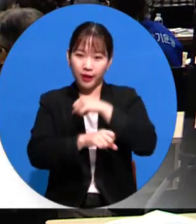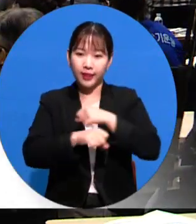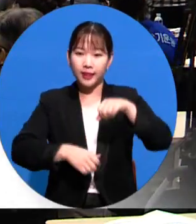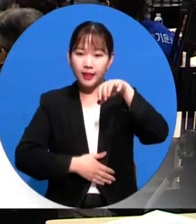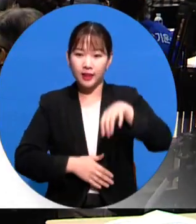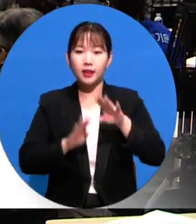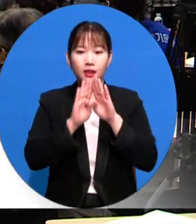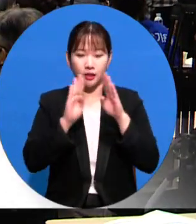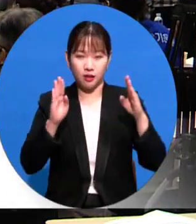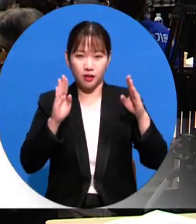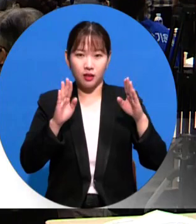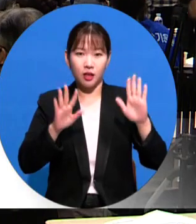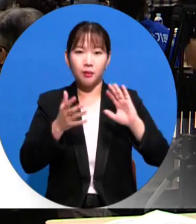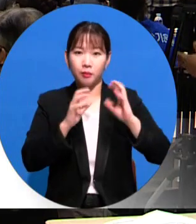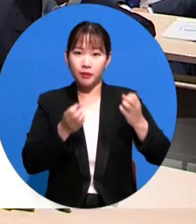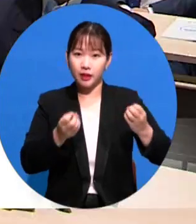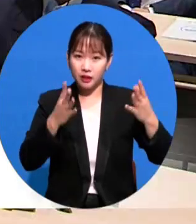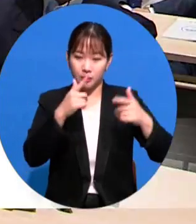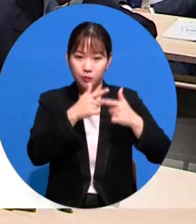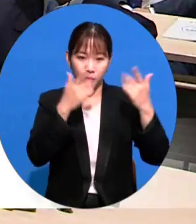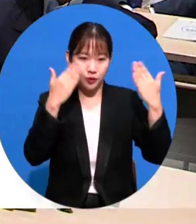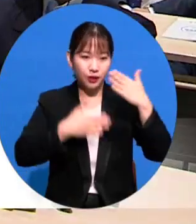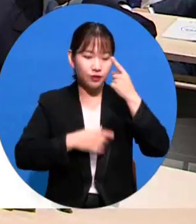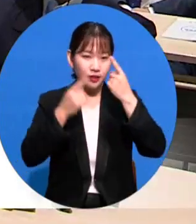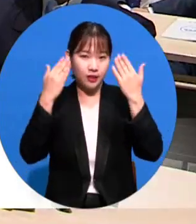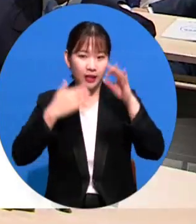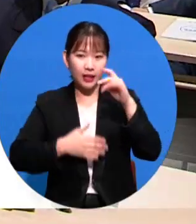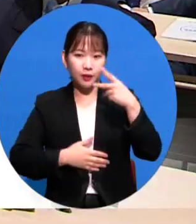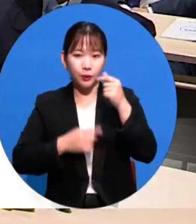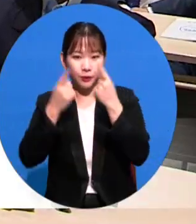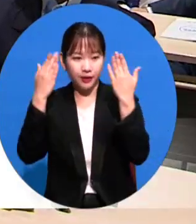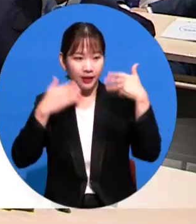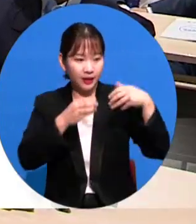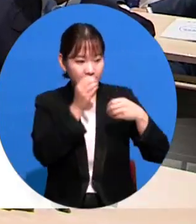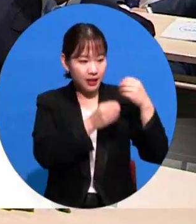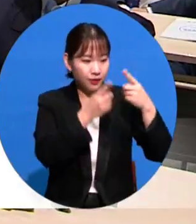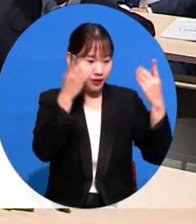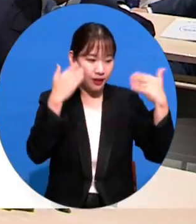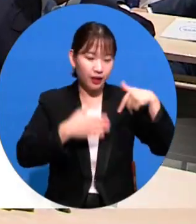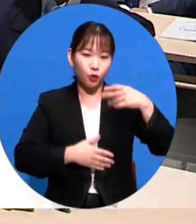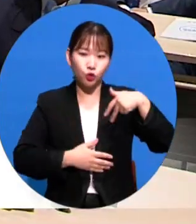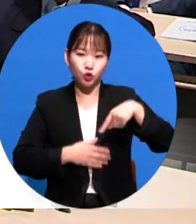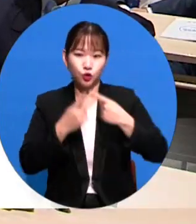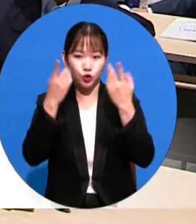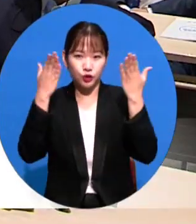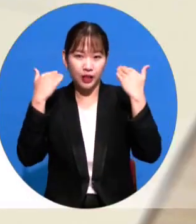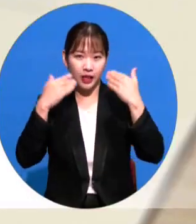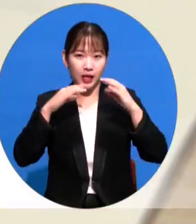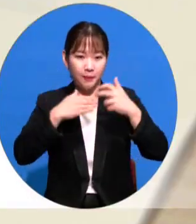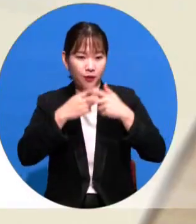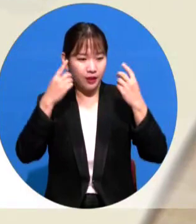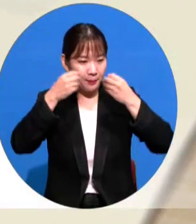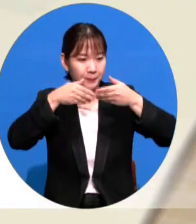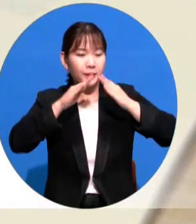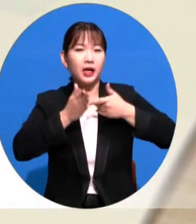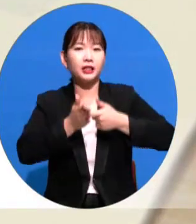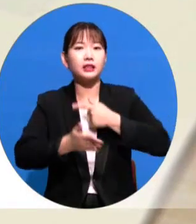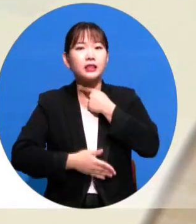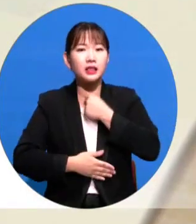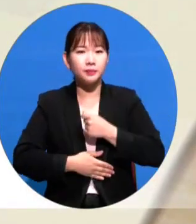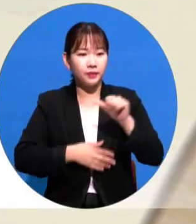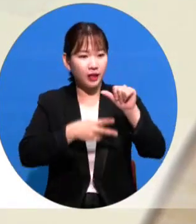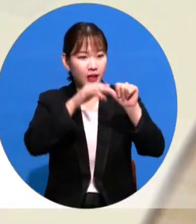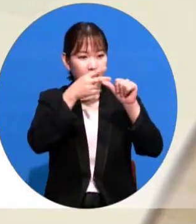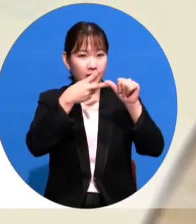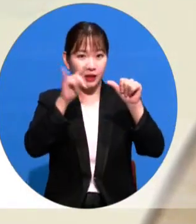열립니다. 이번 포럼은 목포대와 순천대, 안동대, 창원대, 공주대 등 국립의대 신설을 추진하는 전국 5개